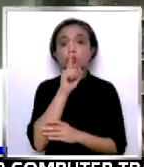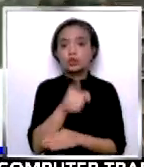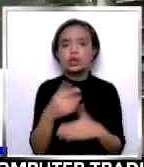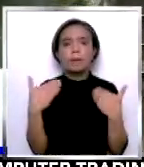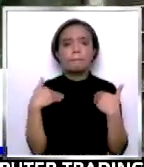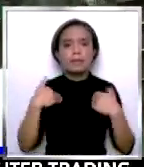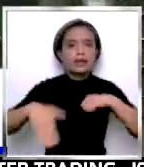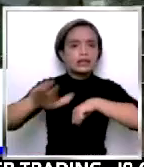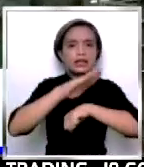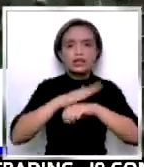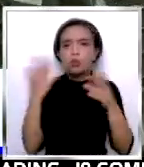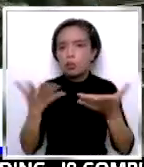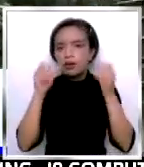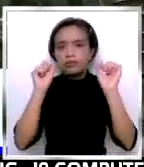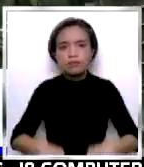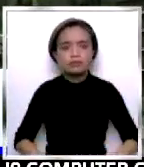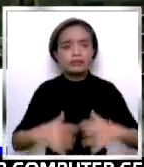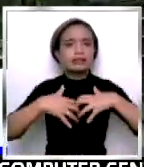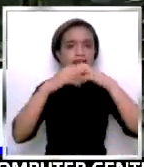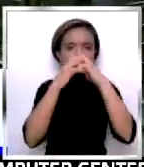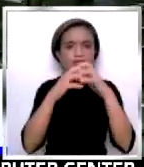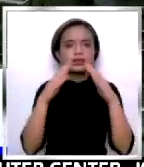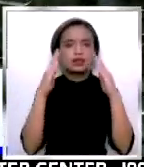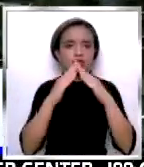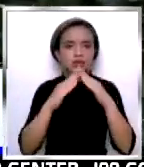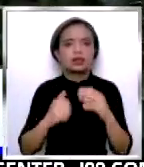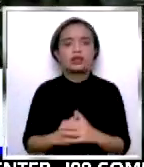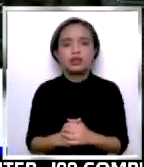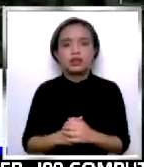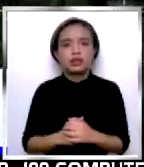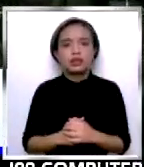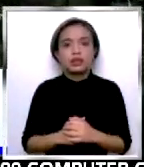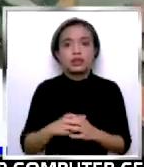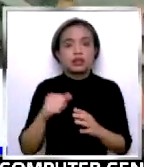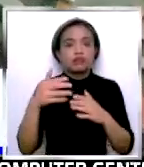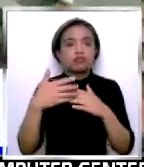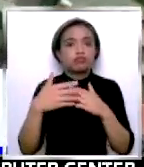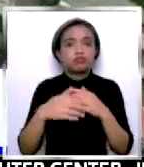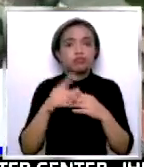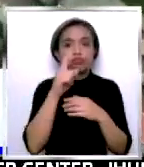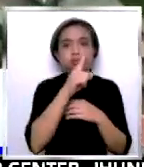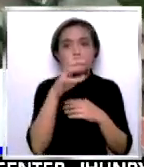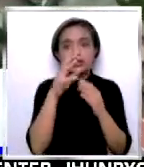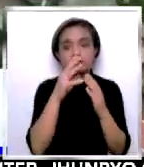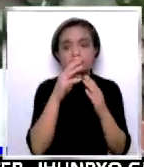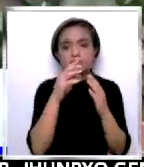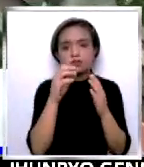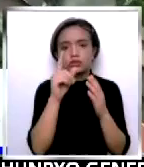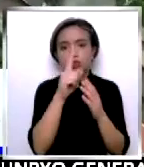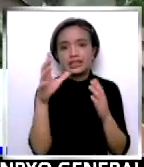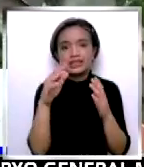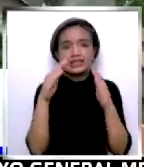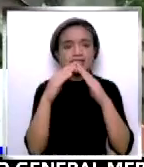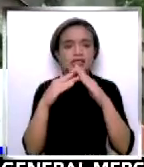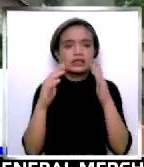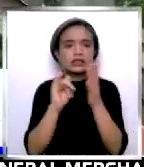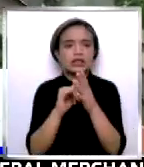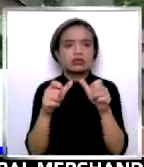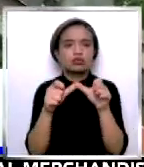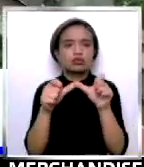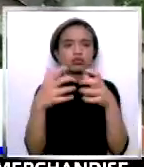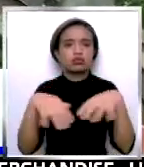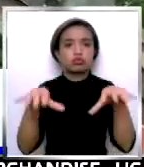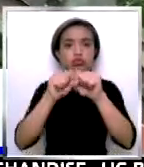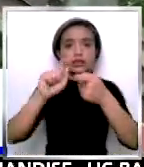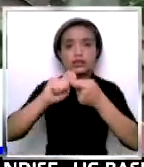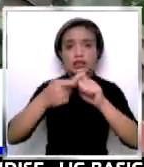pagtatayam. 1 milyong pabahay kada taon hanggang sa pagtatapos ng termino ni Pangulong Bongbong Marcos ang target maipatayo ng DHSUD. Malaking